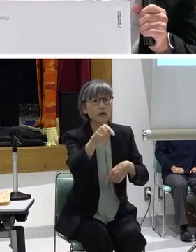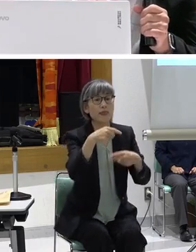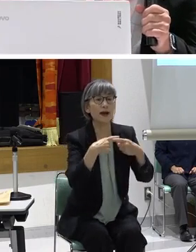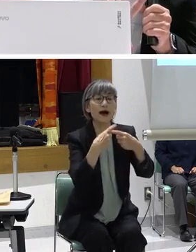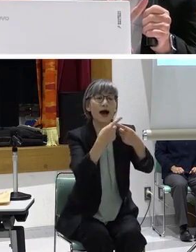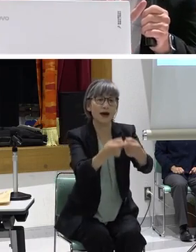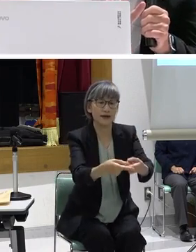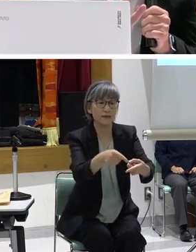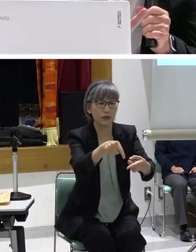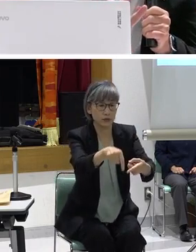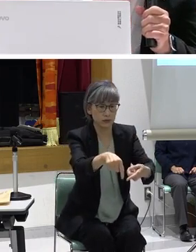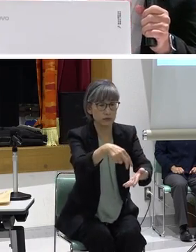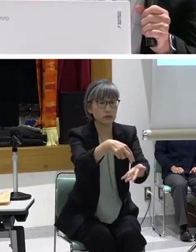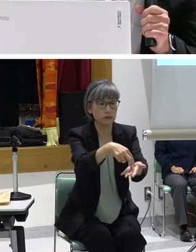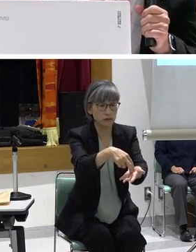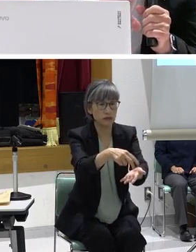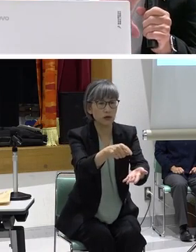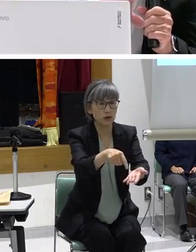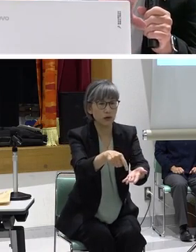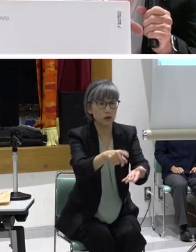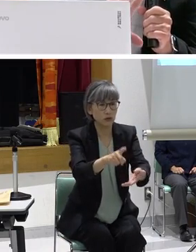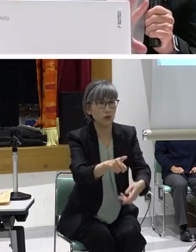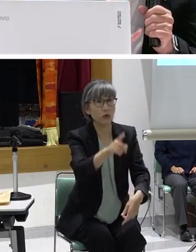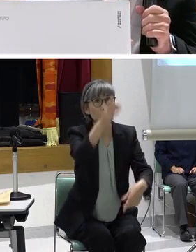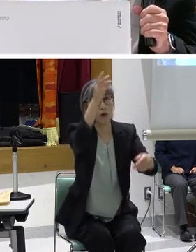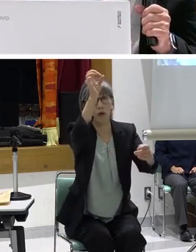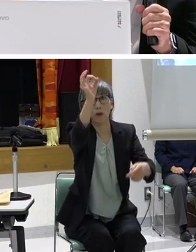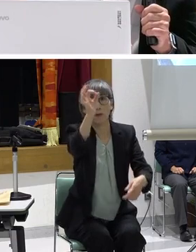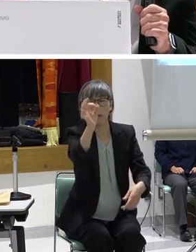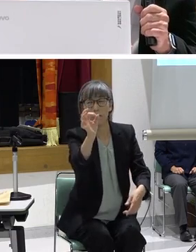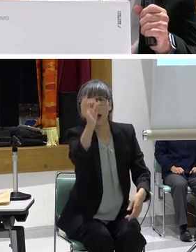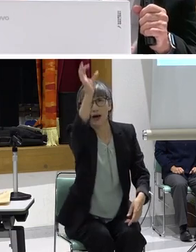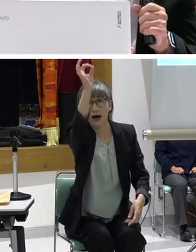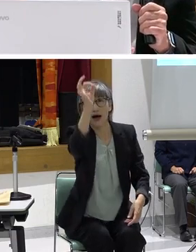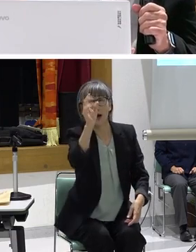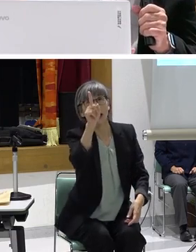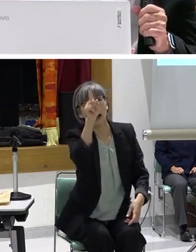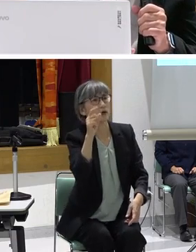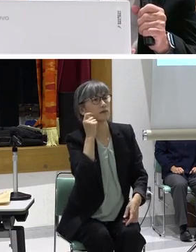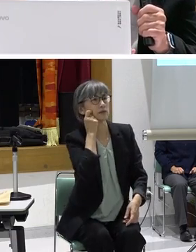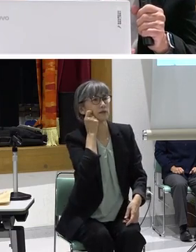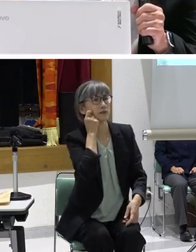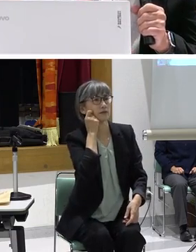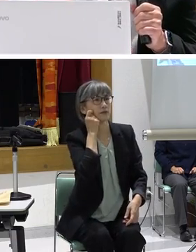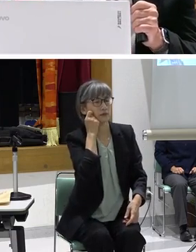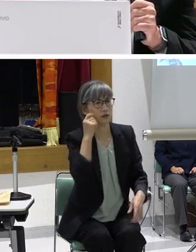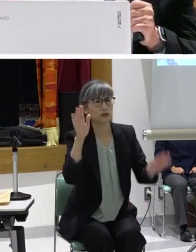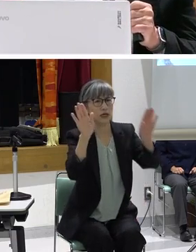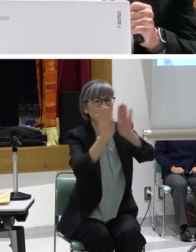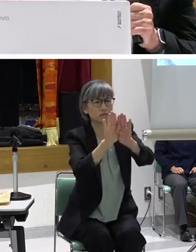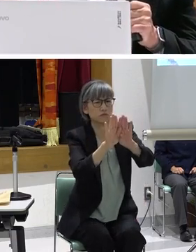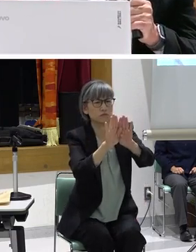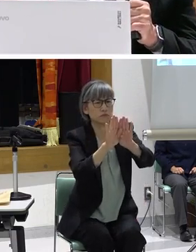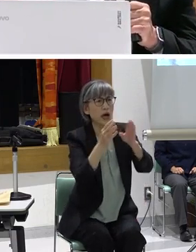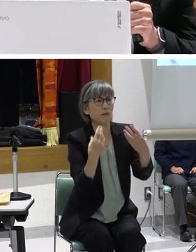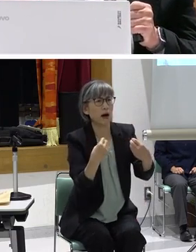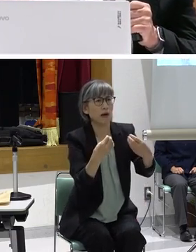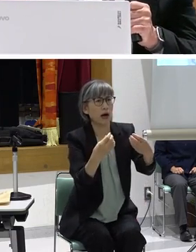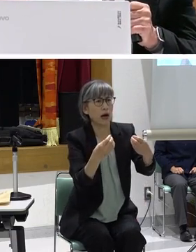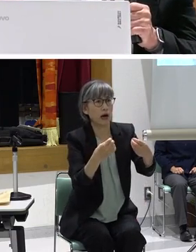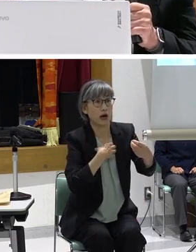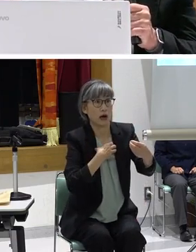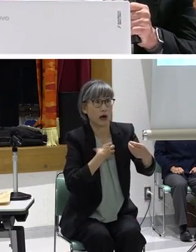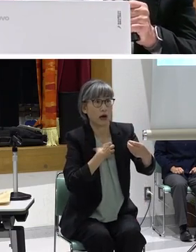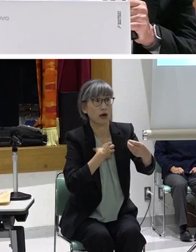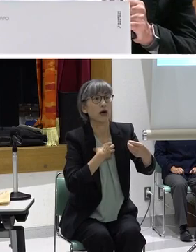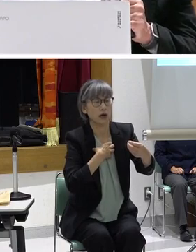ないからそのまま別なんていうか閉じ込められる状態になることもあり得るんですね。でそうならないようにっていうことで、閉